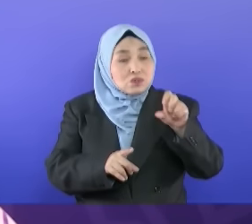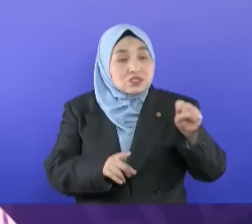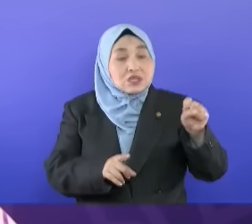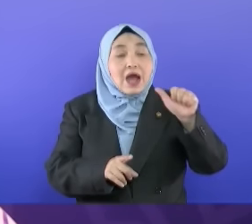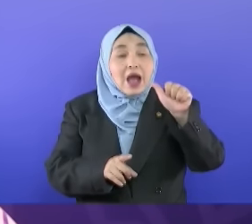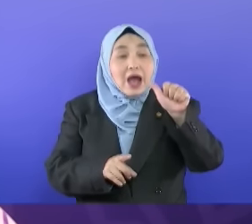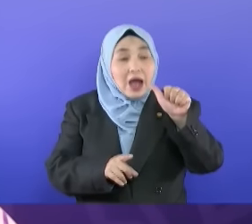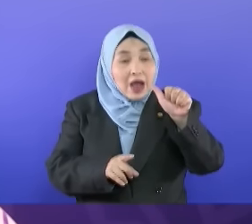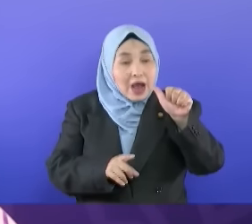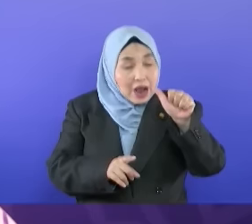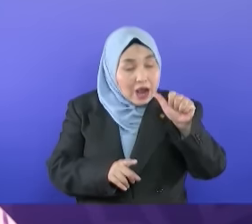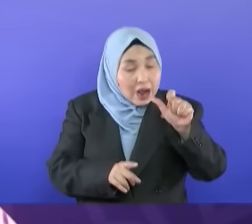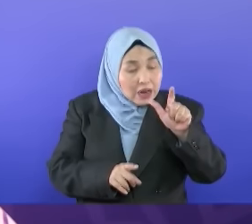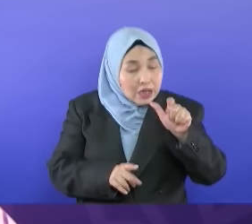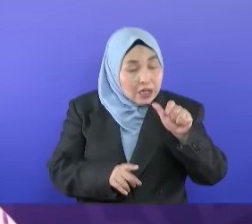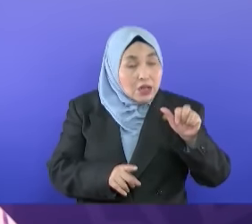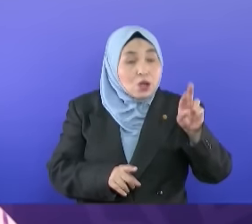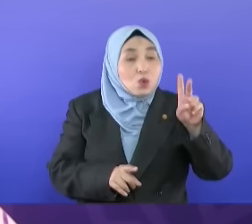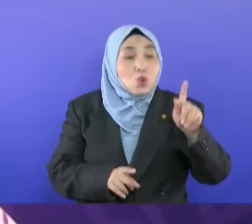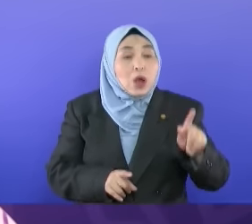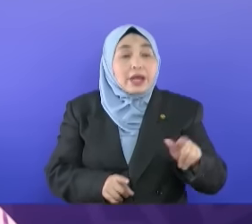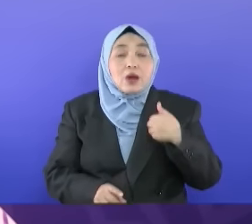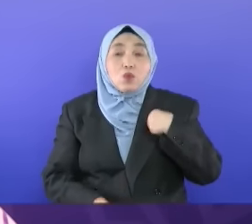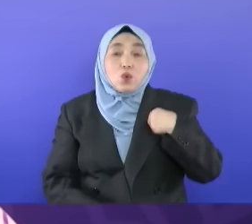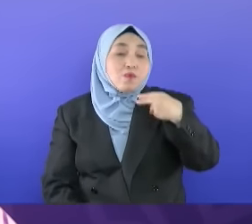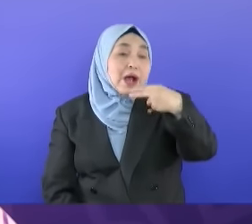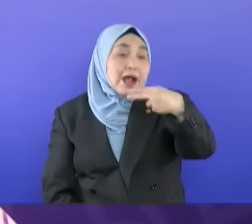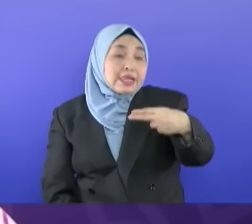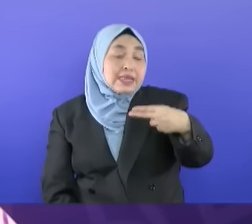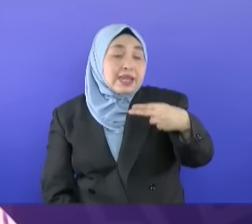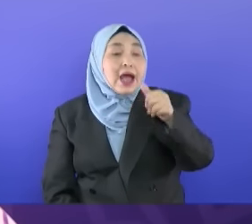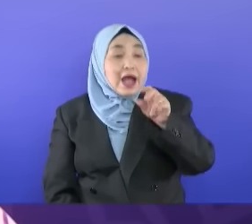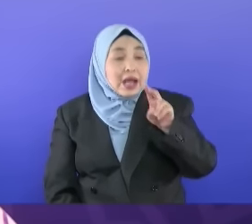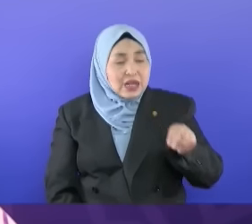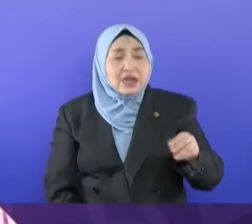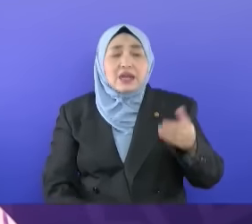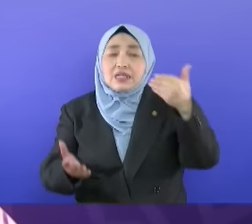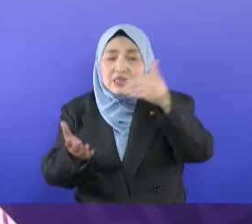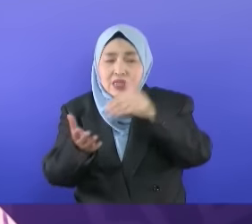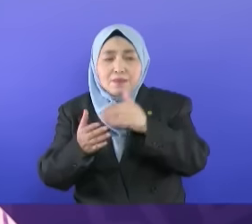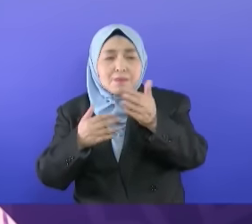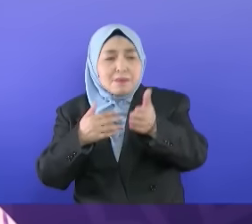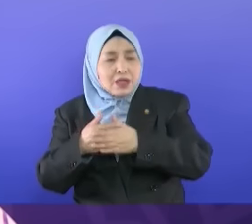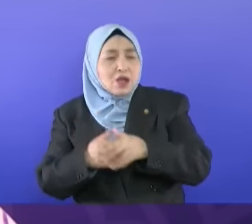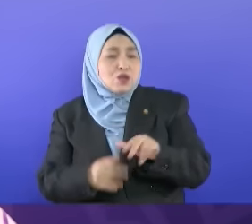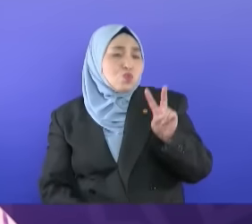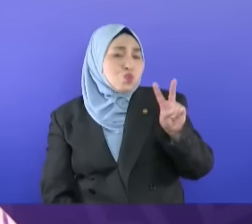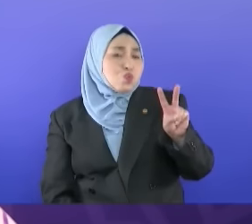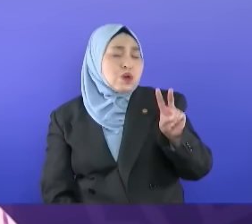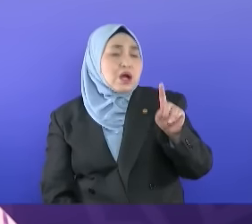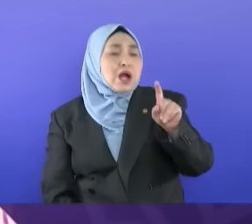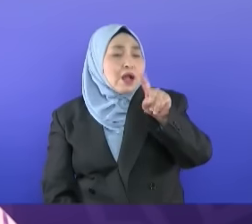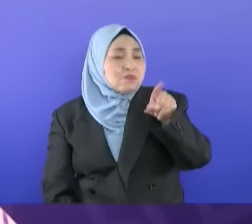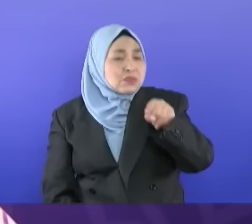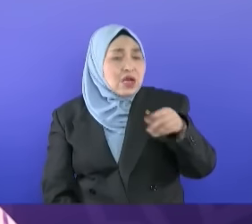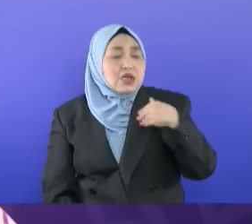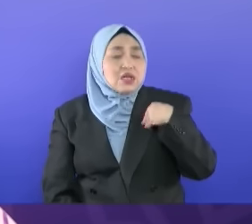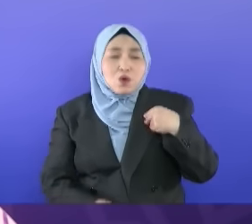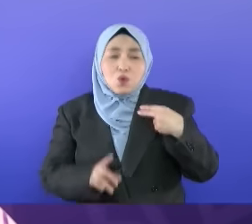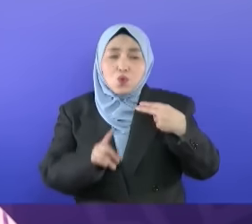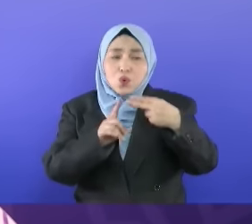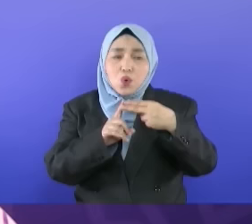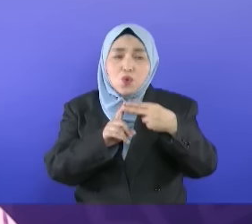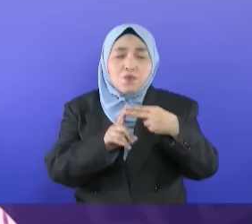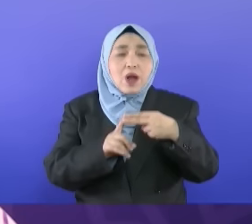huruf hamzah dan huruf kembali pada huruf hamzah Bali 2 Hamzah yang di tengahnya ada huruf Ain